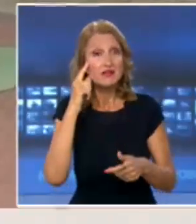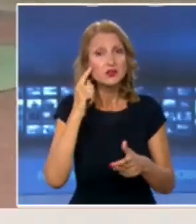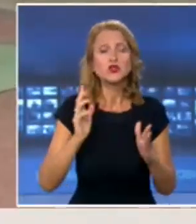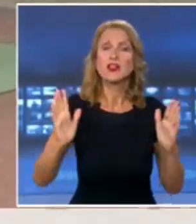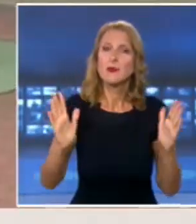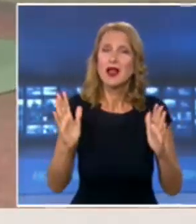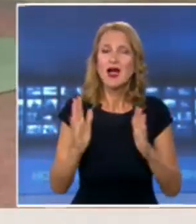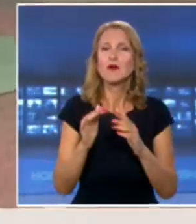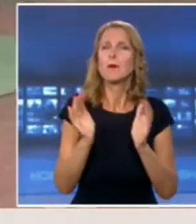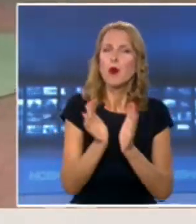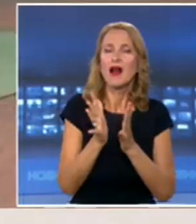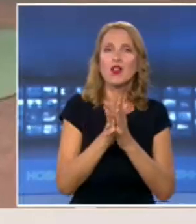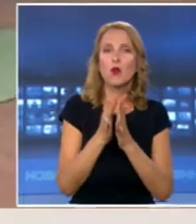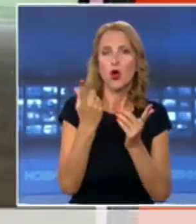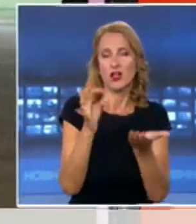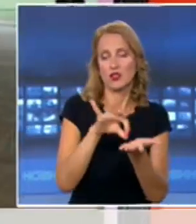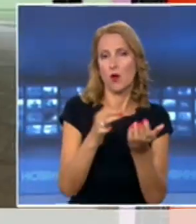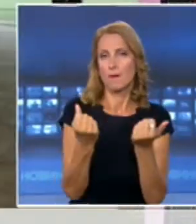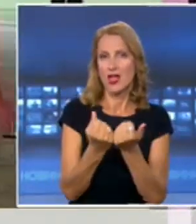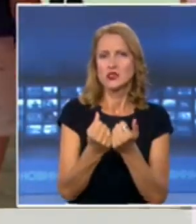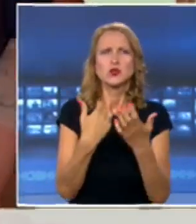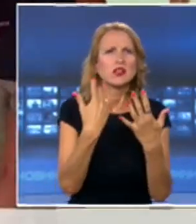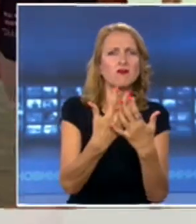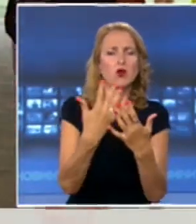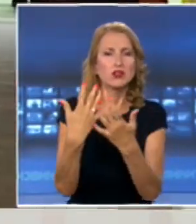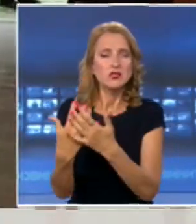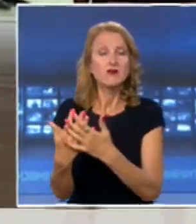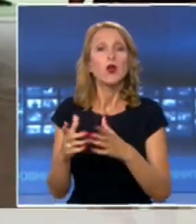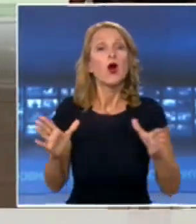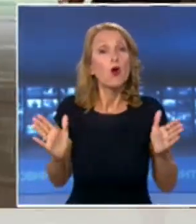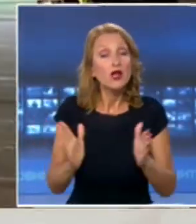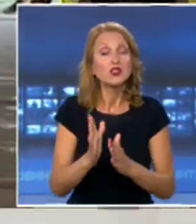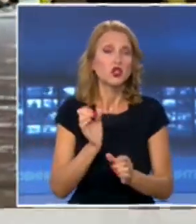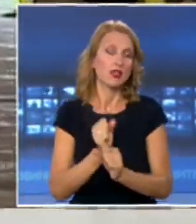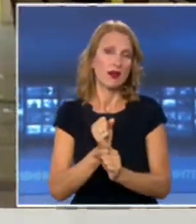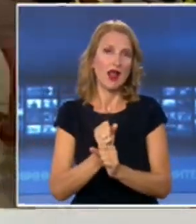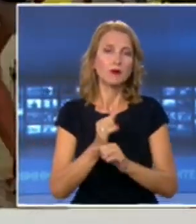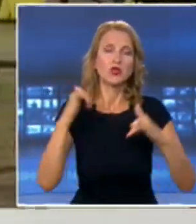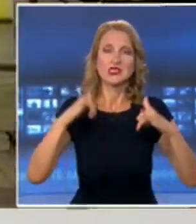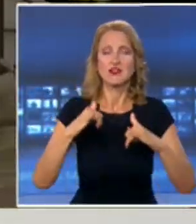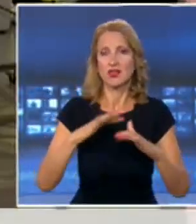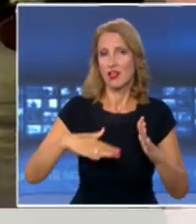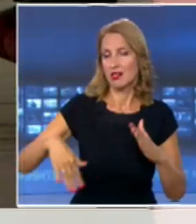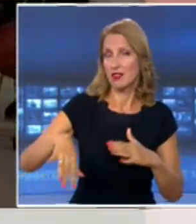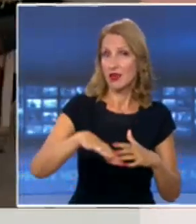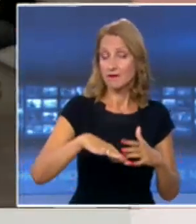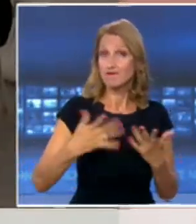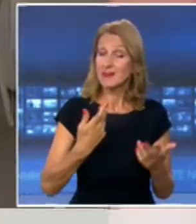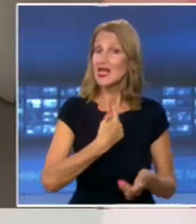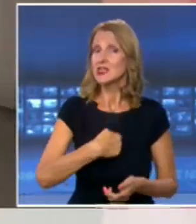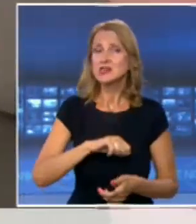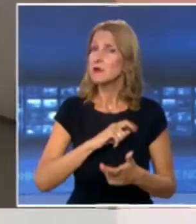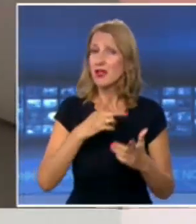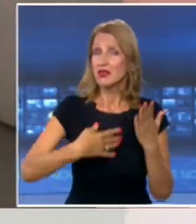да са на едно място. Затворени са редица обществени пространства и е ограничена работата на заведенията. Испания е страната с